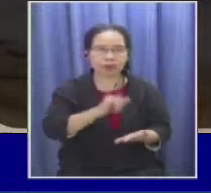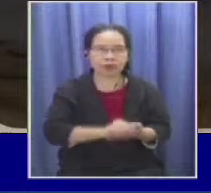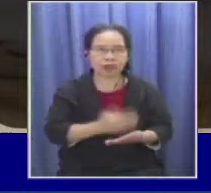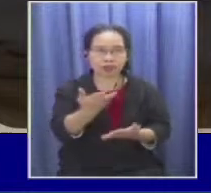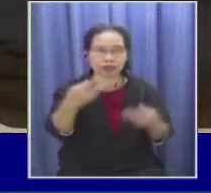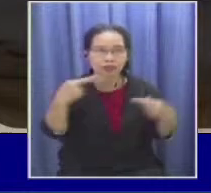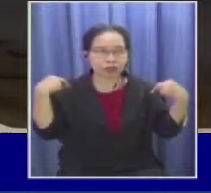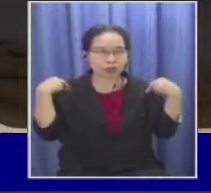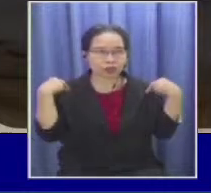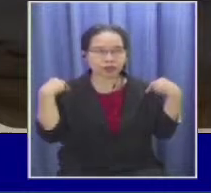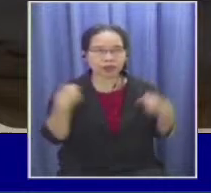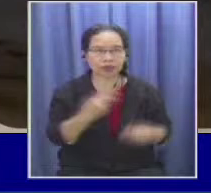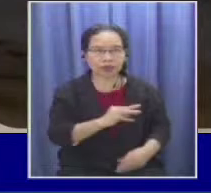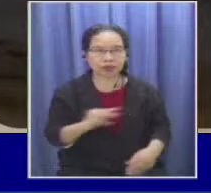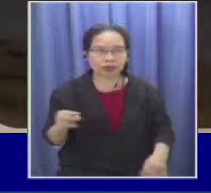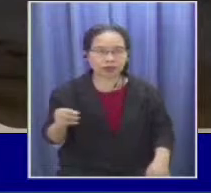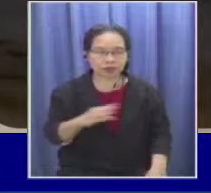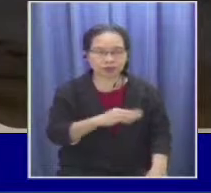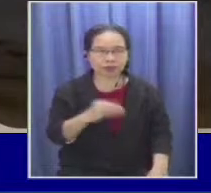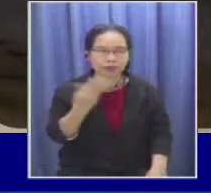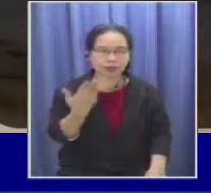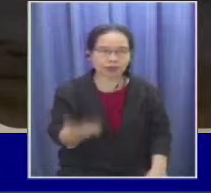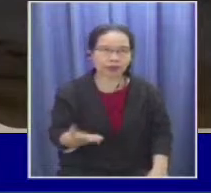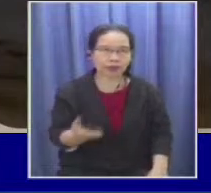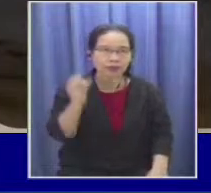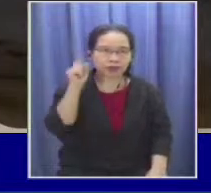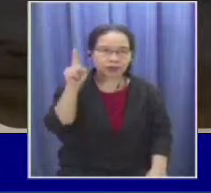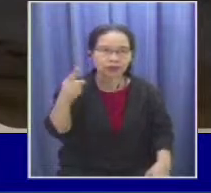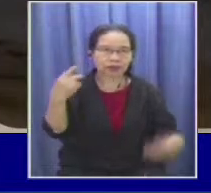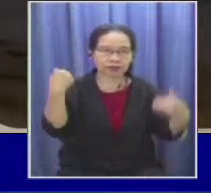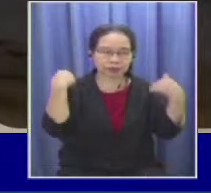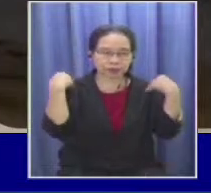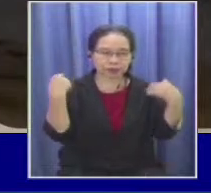sɛ mo benya na bɛyɛ hɔ ama mo